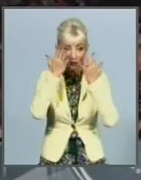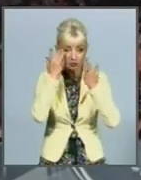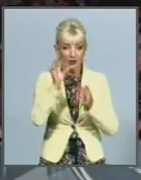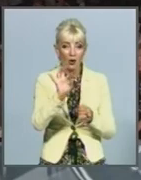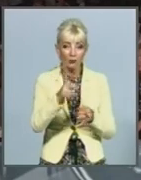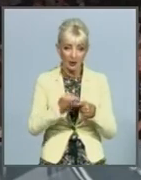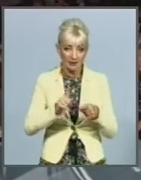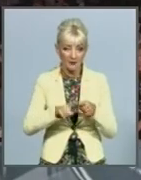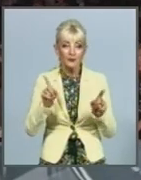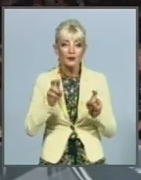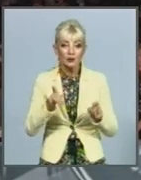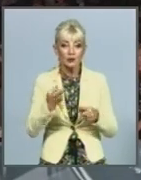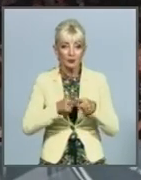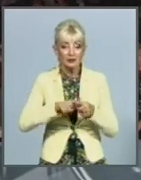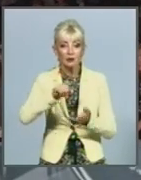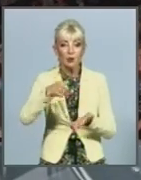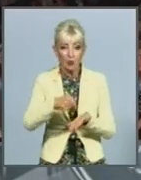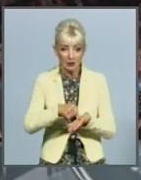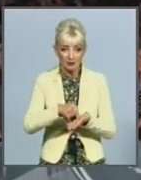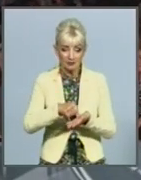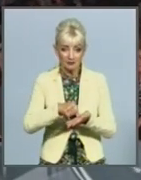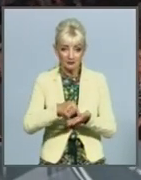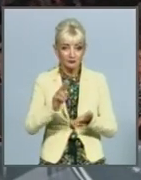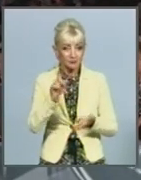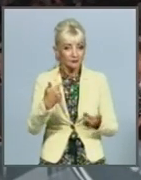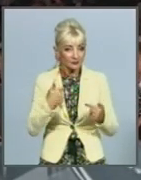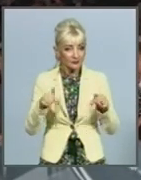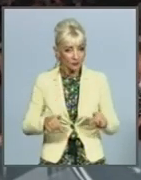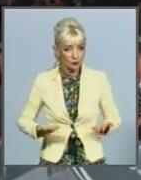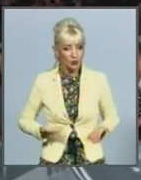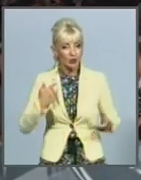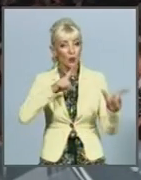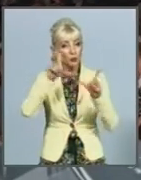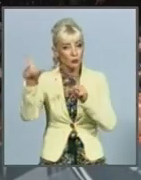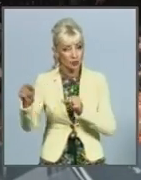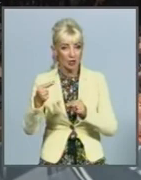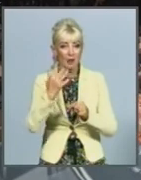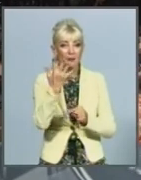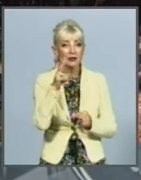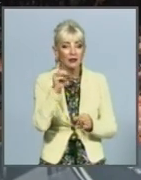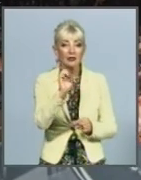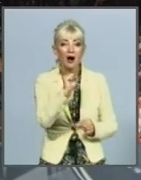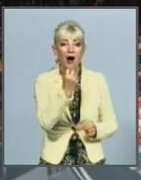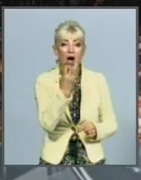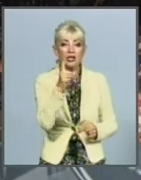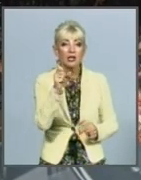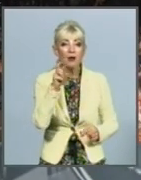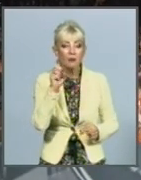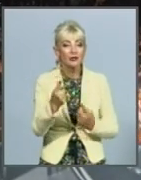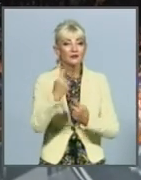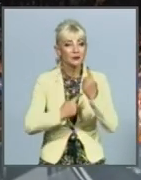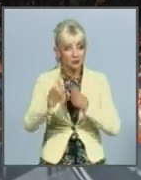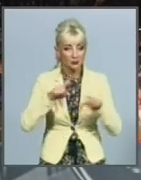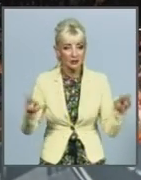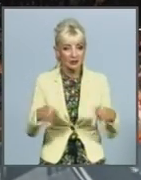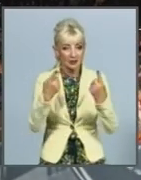этом, чтобы этот город, я в нем жила, я уезжала, 5 лет жила в Ашхабаде, потом я вернулась сюда, создала свою